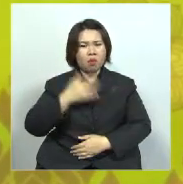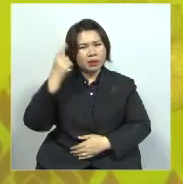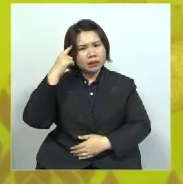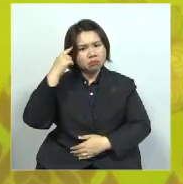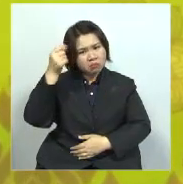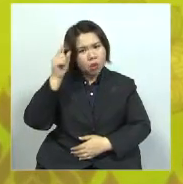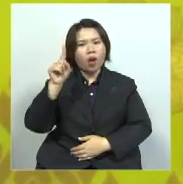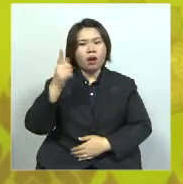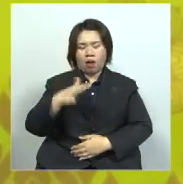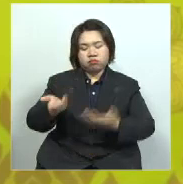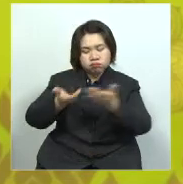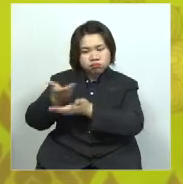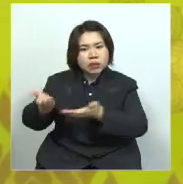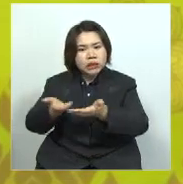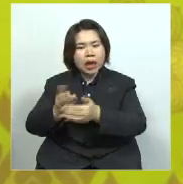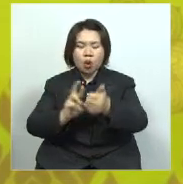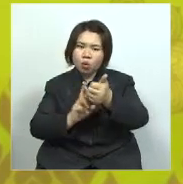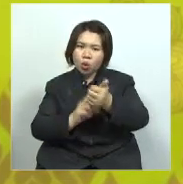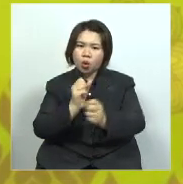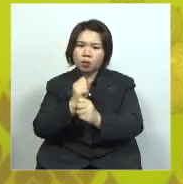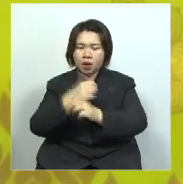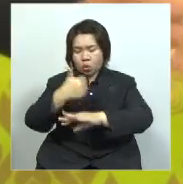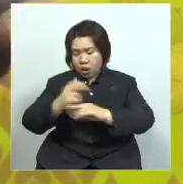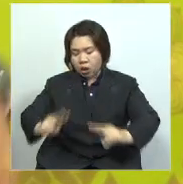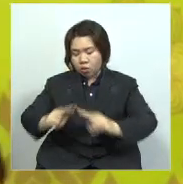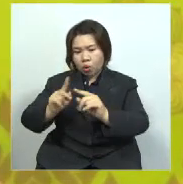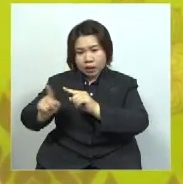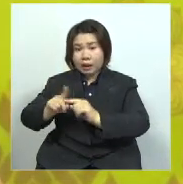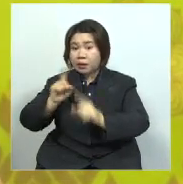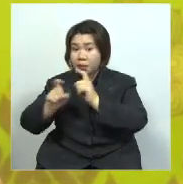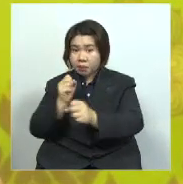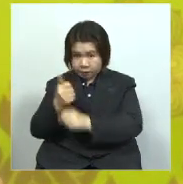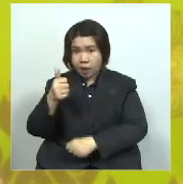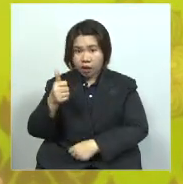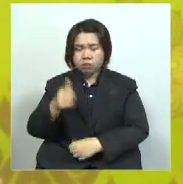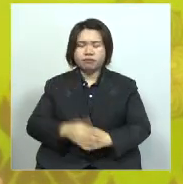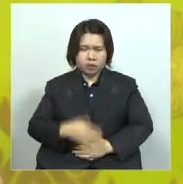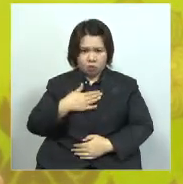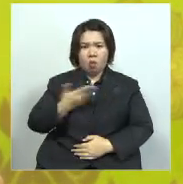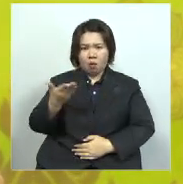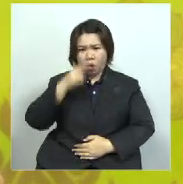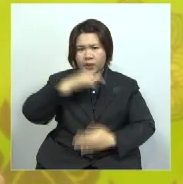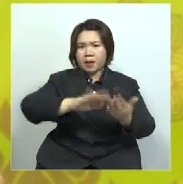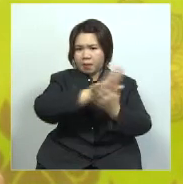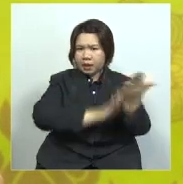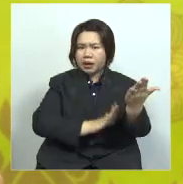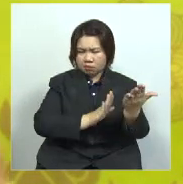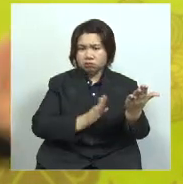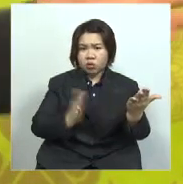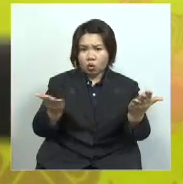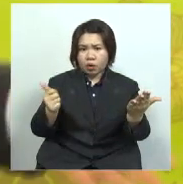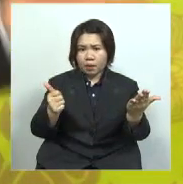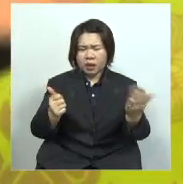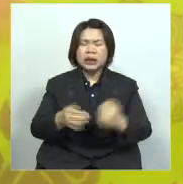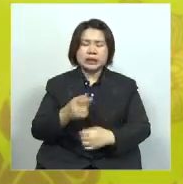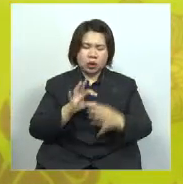แล้วผมก็ปรึกษาทางนี้ท่านรองท่านรัฐมนตรีว่ากระทรวงสาธารณสุขทำได้ไหม ผมบอกขอทำทั้งประเทศได้ไหมผมก็เป็นห่วงกังวล